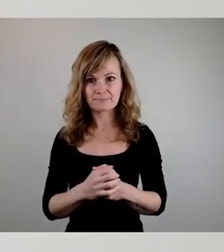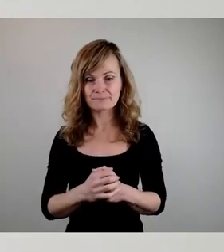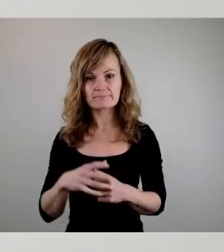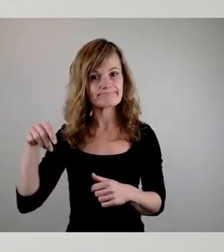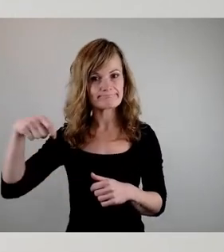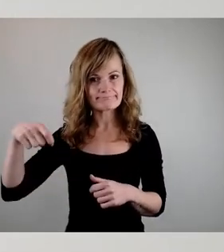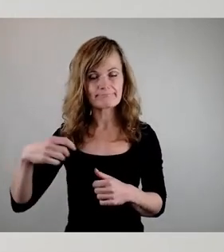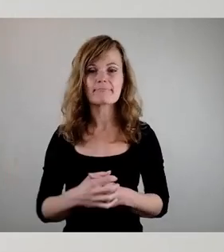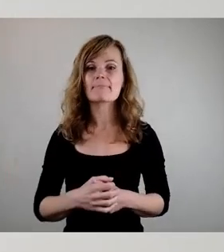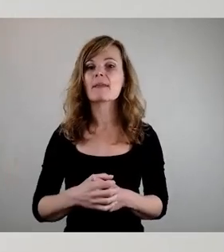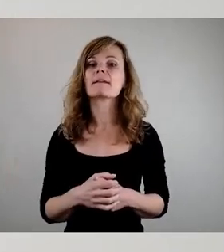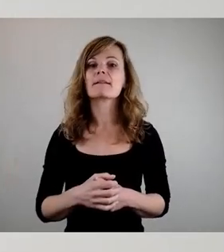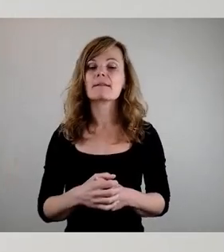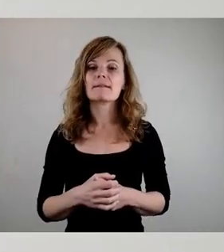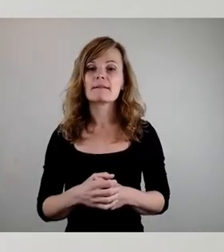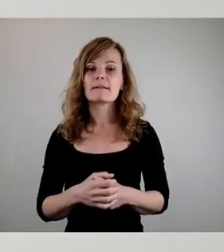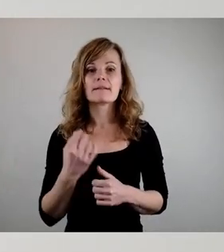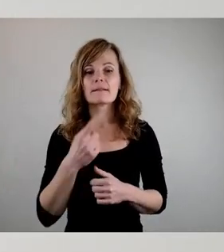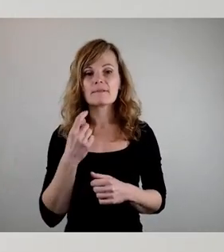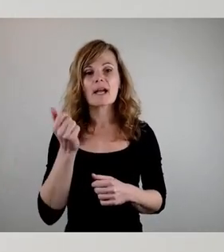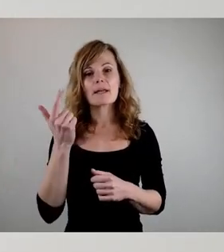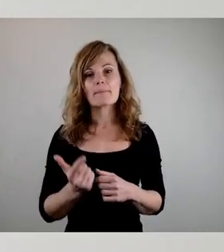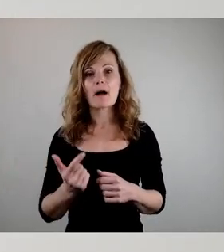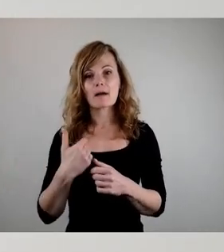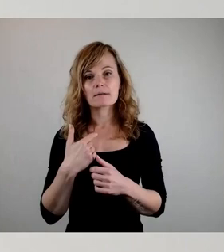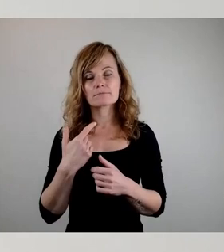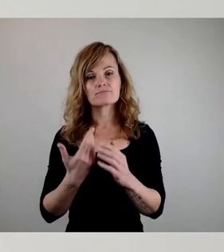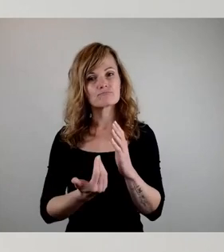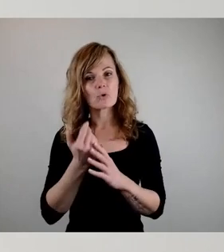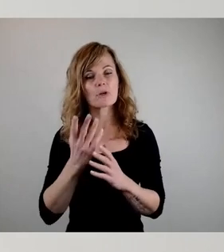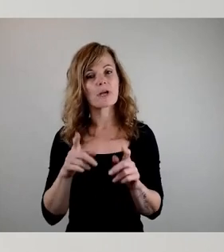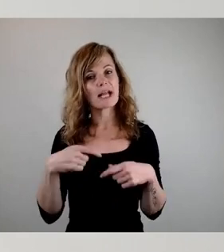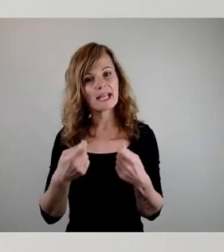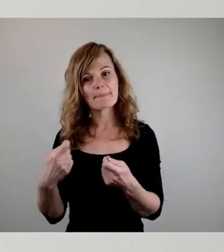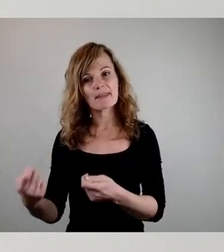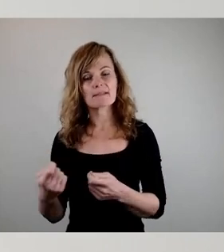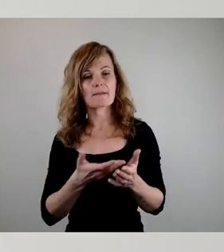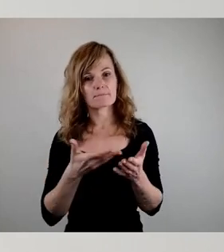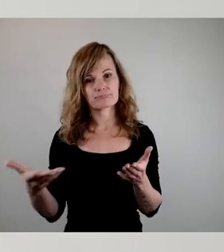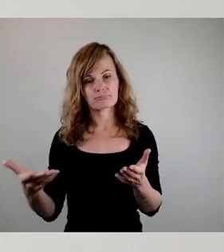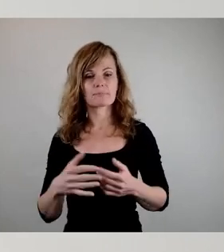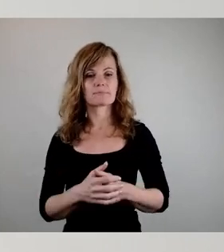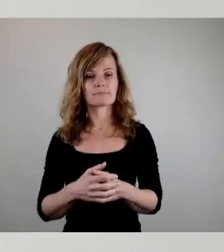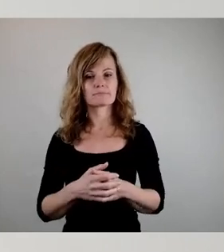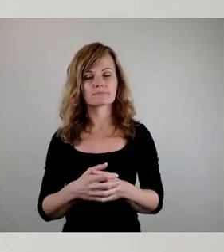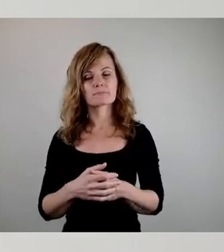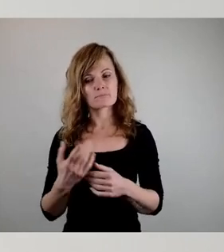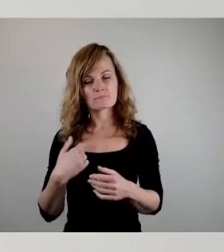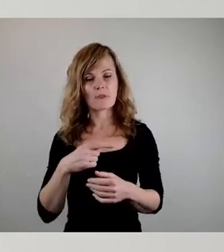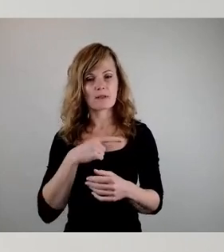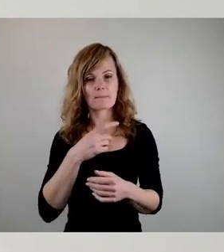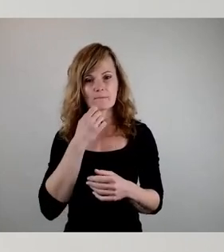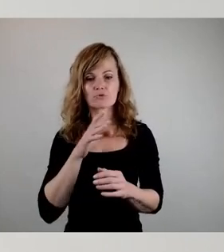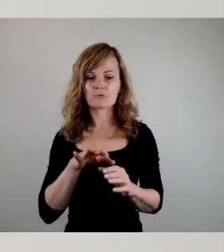ein paar Erkenntnisse vorgestellt. Da will ich Ihnen kurz ein paar Ergebnisse übermitteln. Richtig ist,